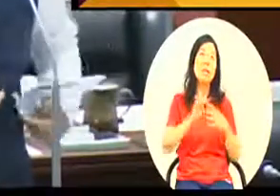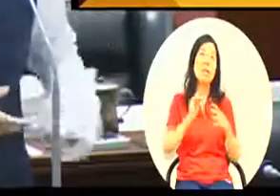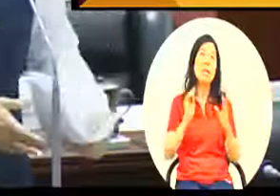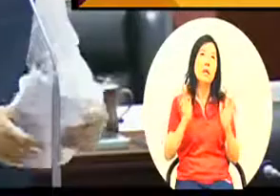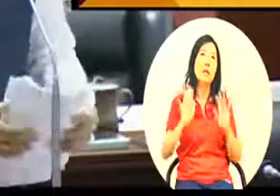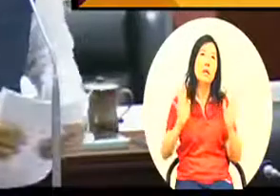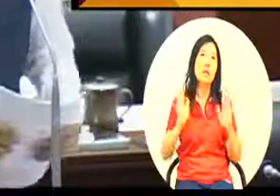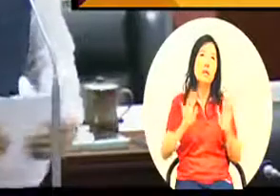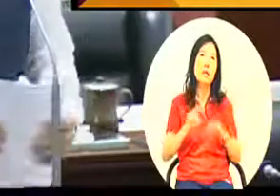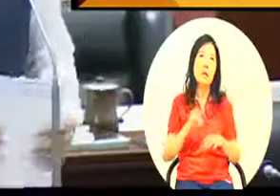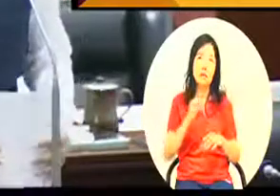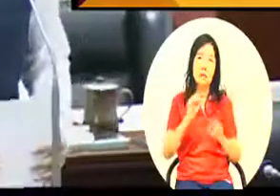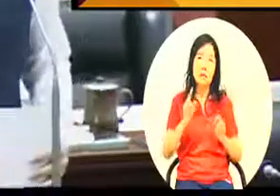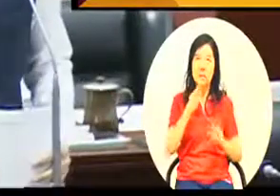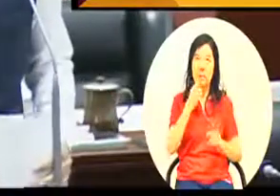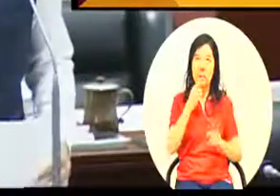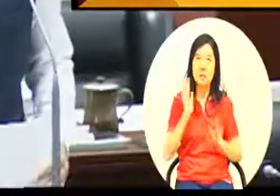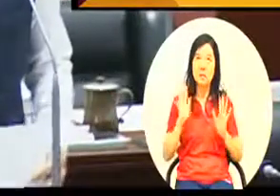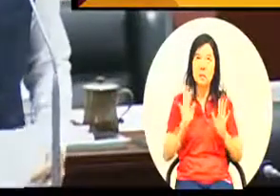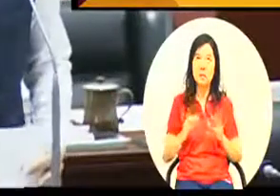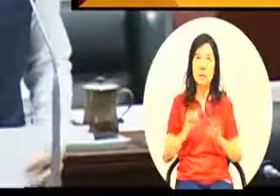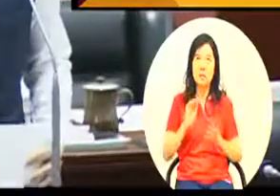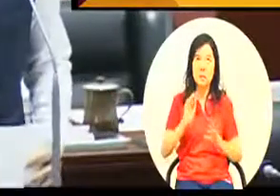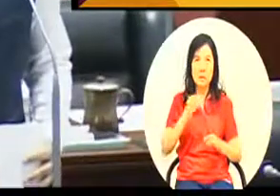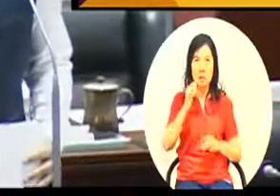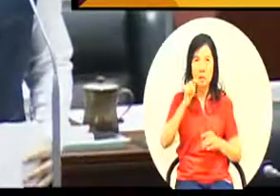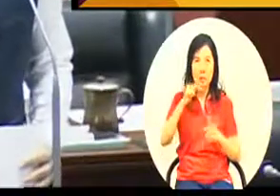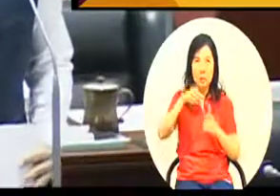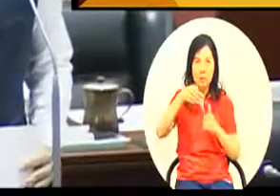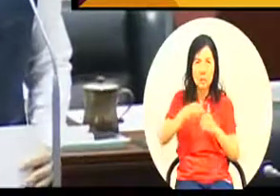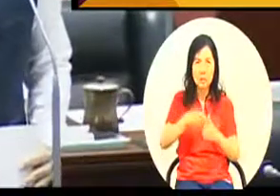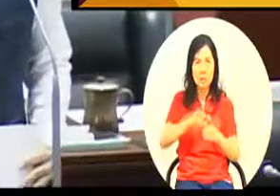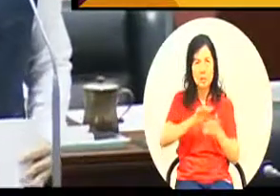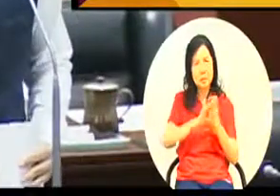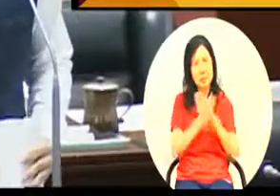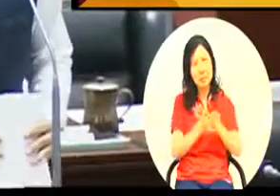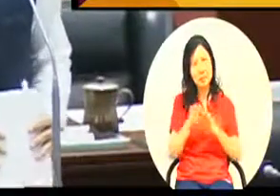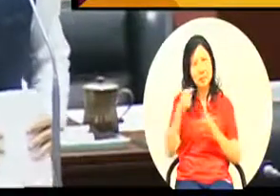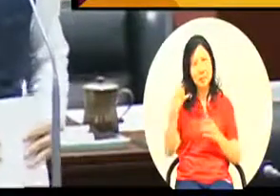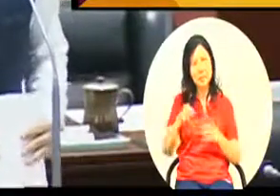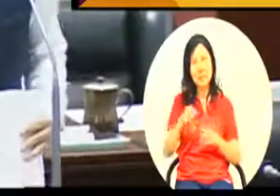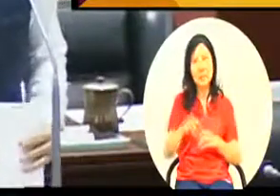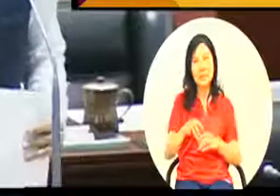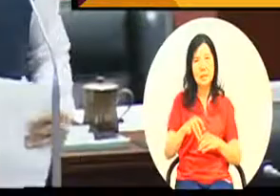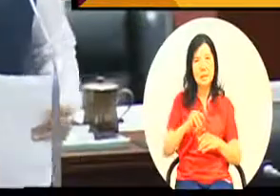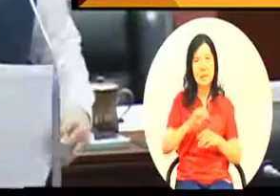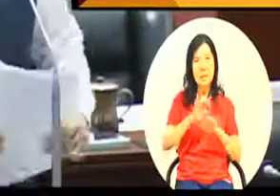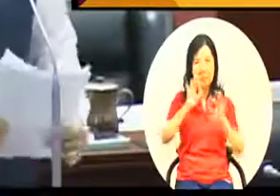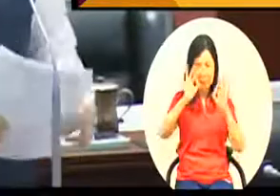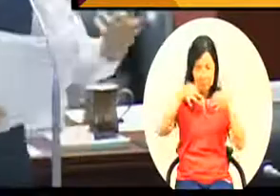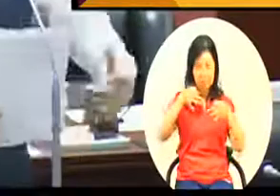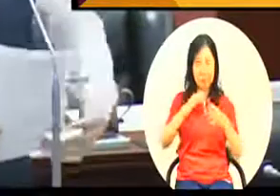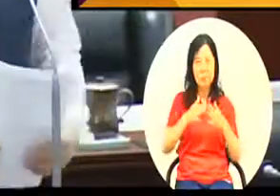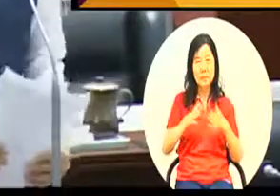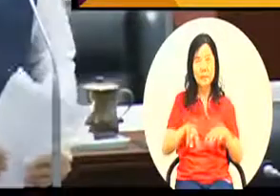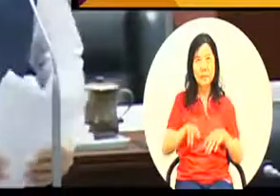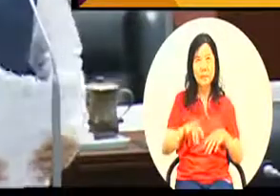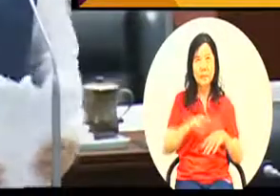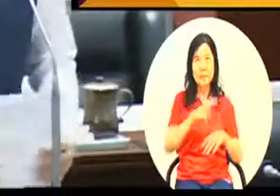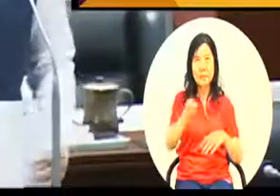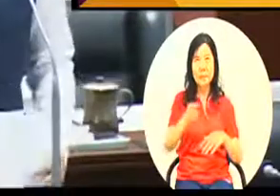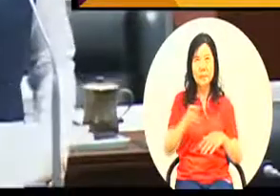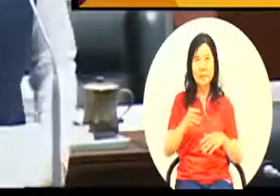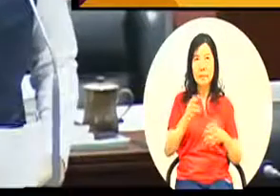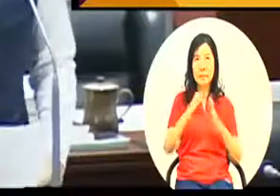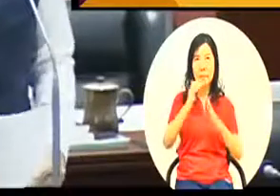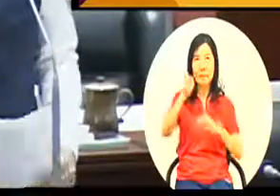孩啊。但我觉得我们的教育真的要变成这个样子吗？这个是值得省思的问题。那最后点时间，我想看市长